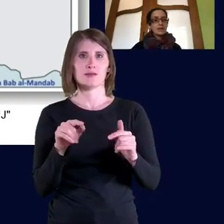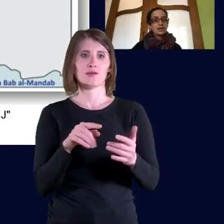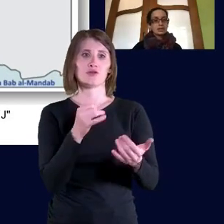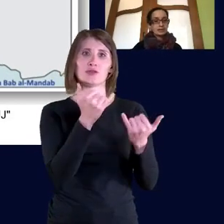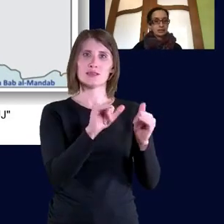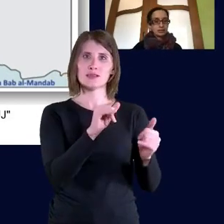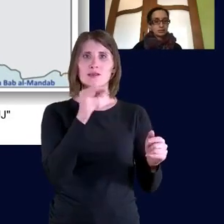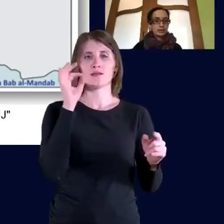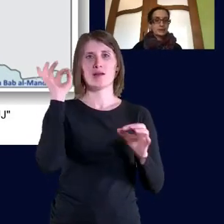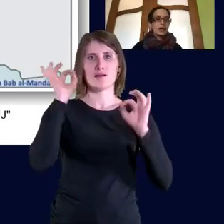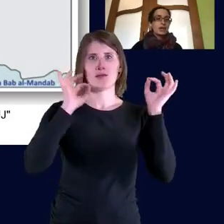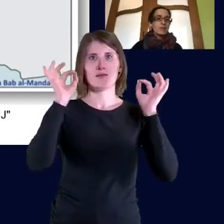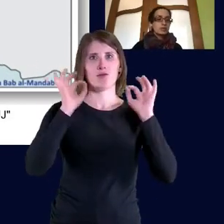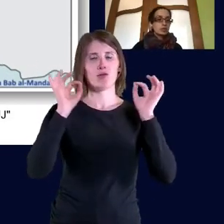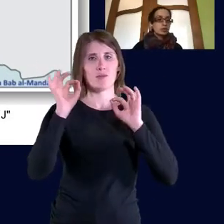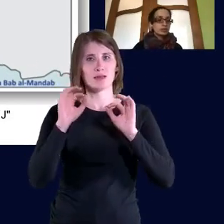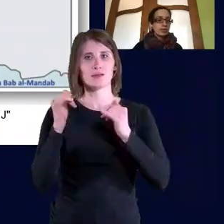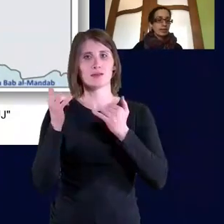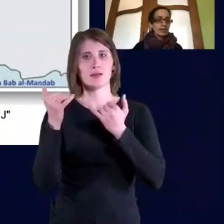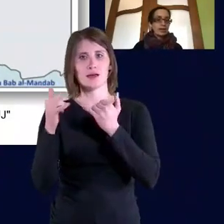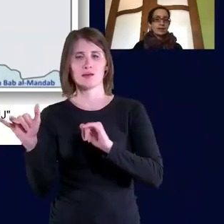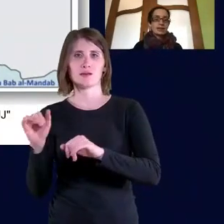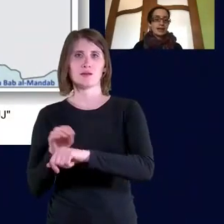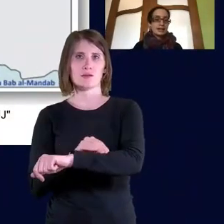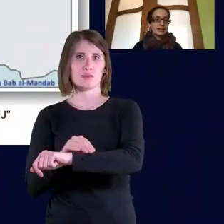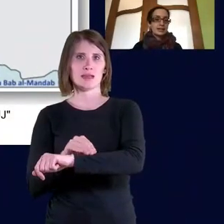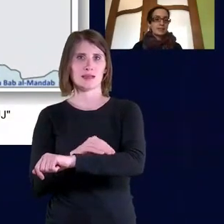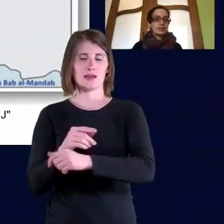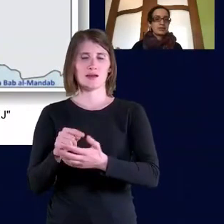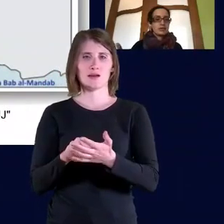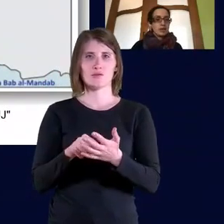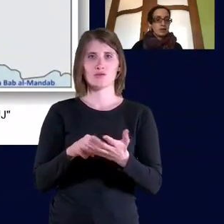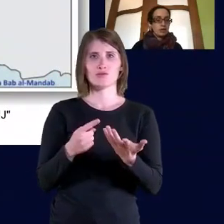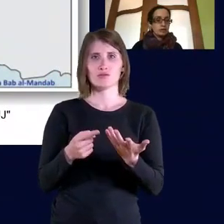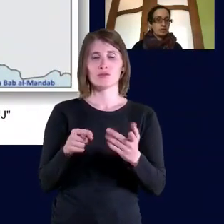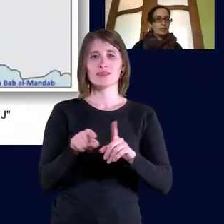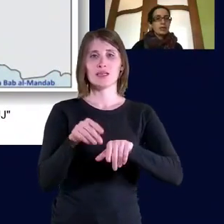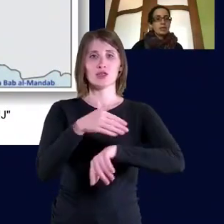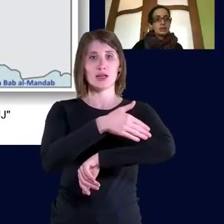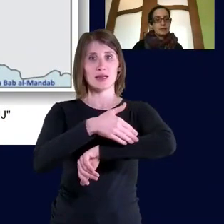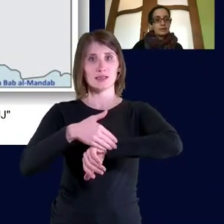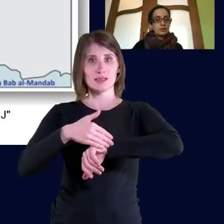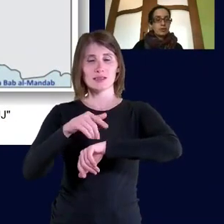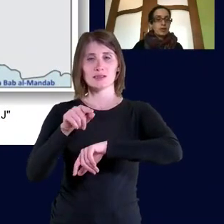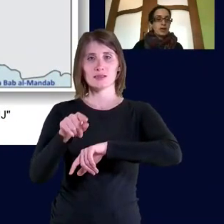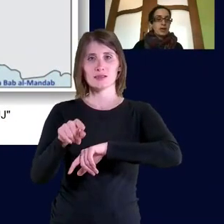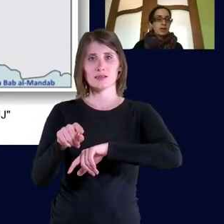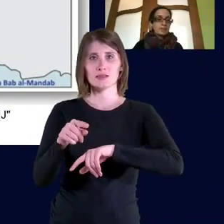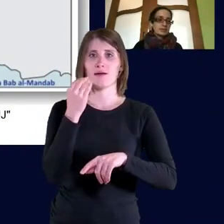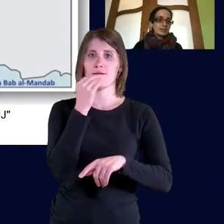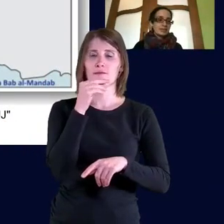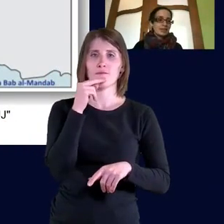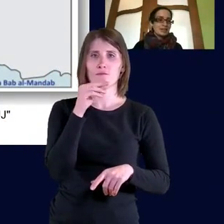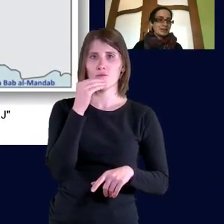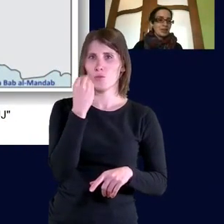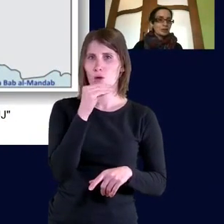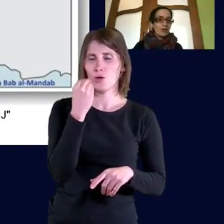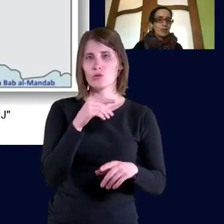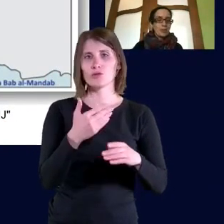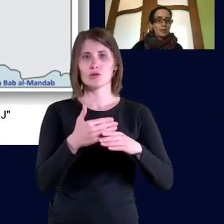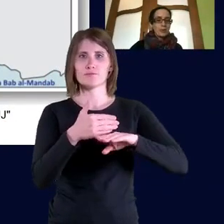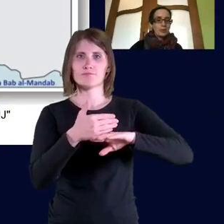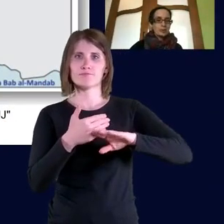informacjach na teksturach nich poszczególne granicę między rondem i wodą między